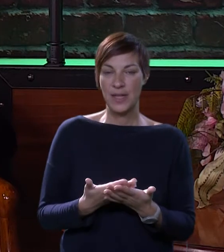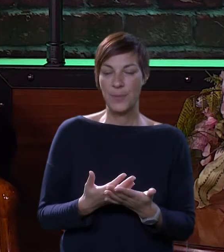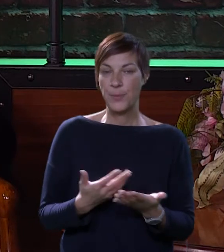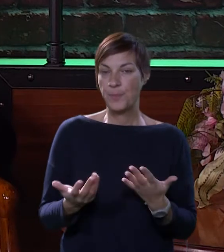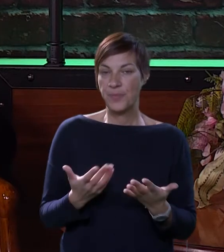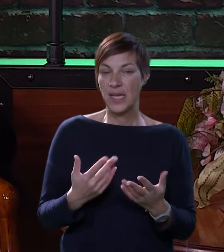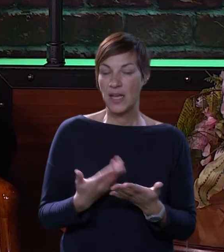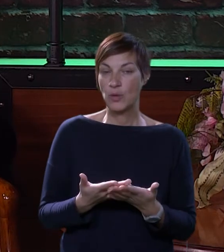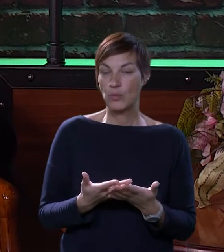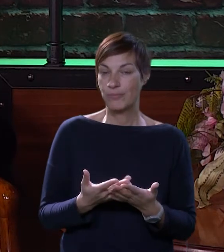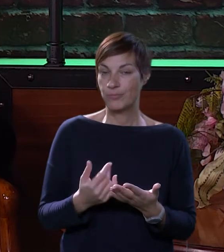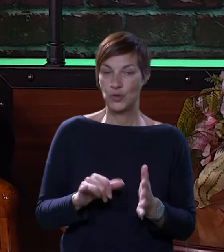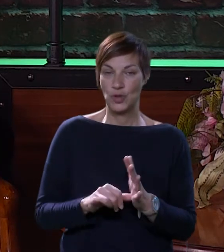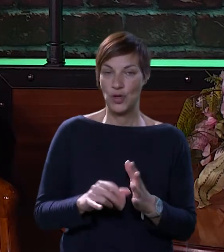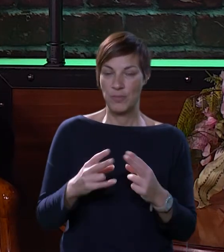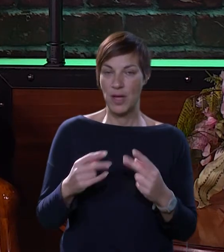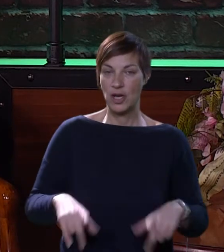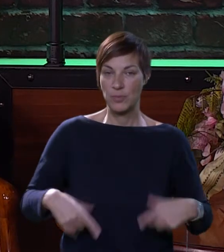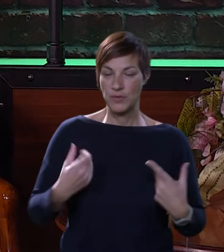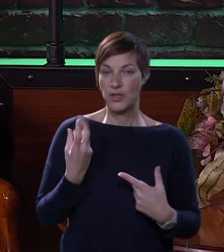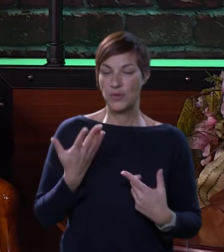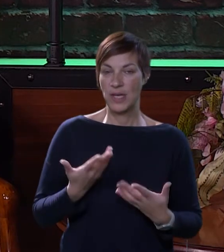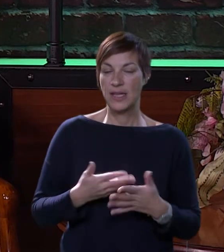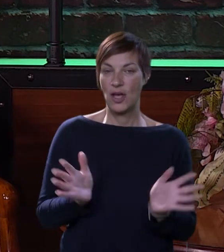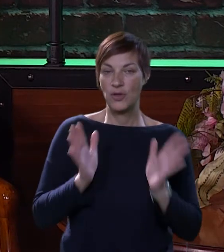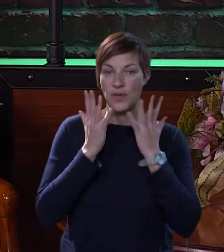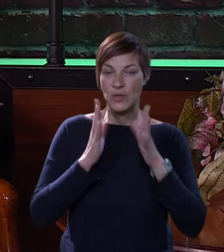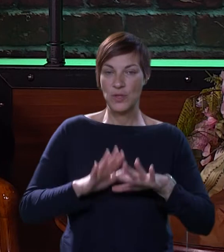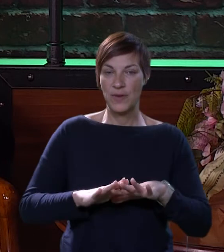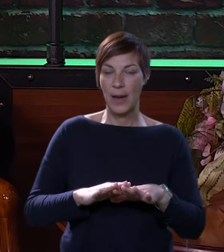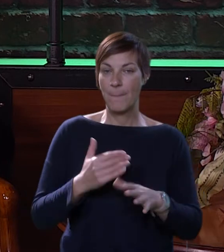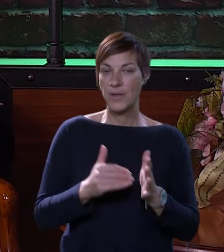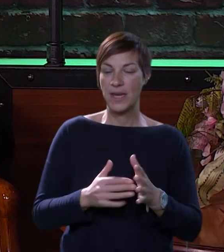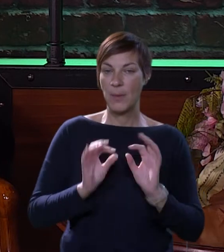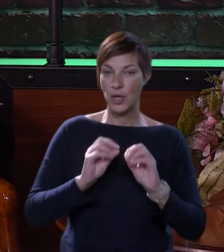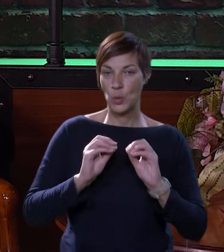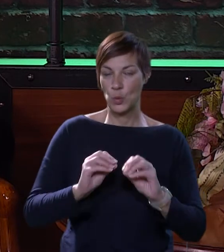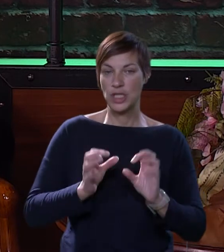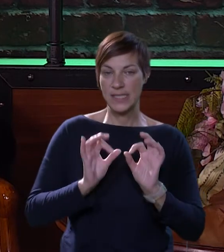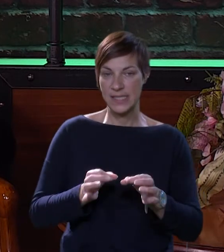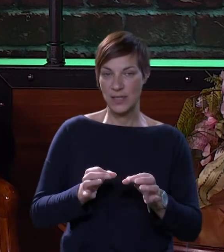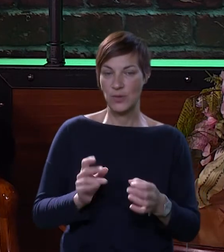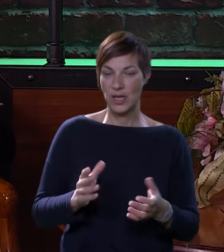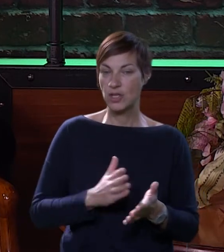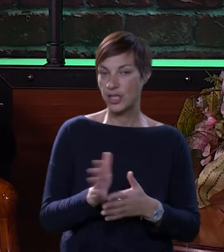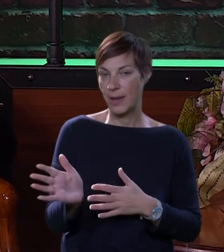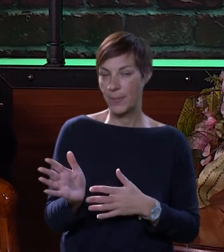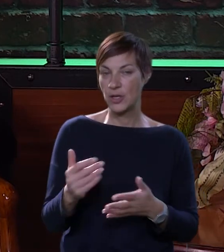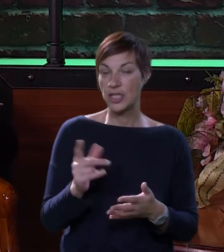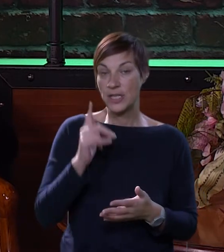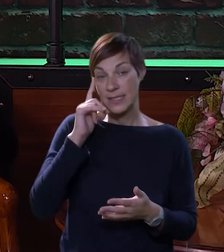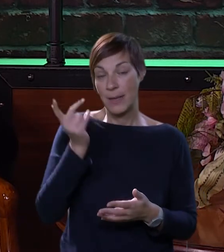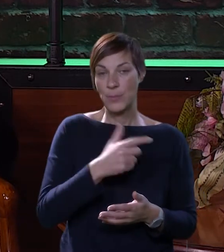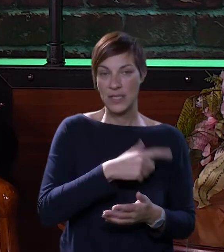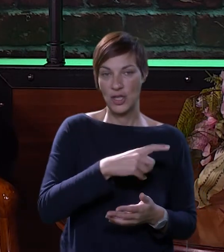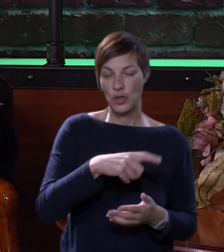I kao u stvarnom životu, kada već otvore društvene mreže, trebamo ih učiti sigurnosti. Kao što ne bih otišao sa